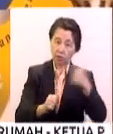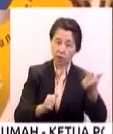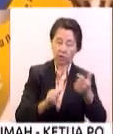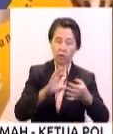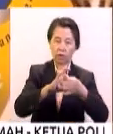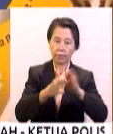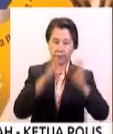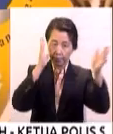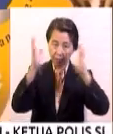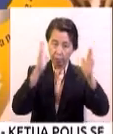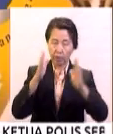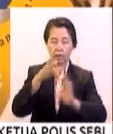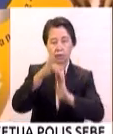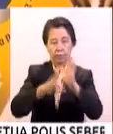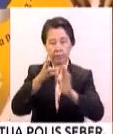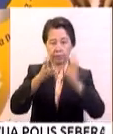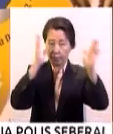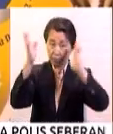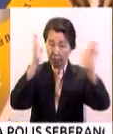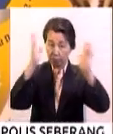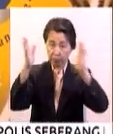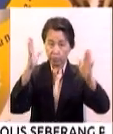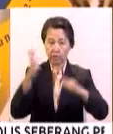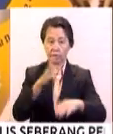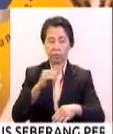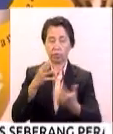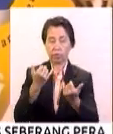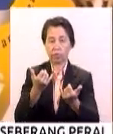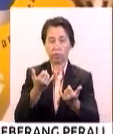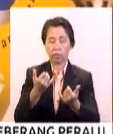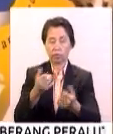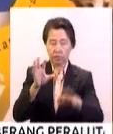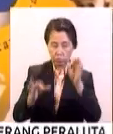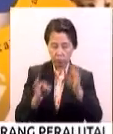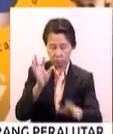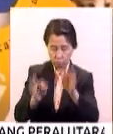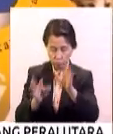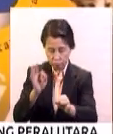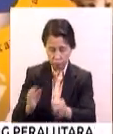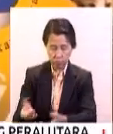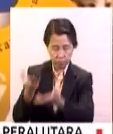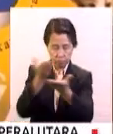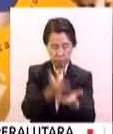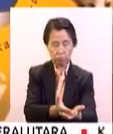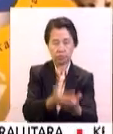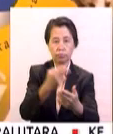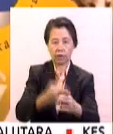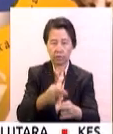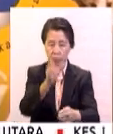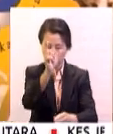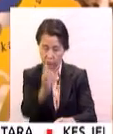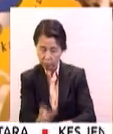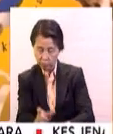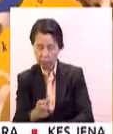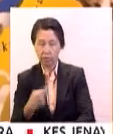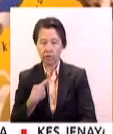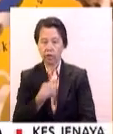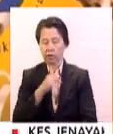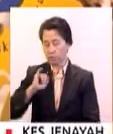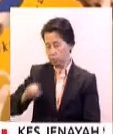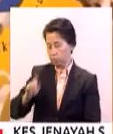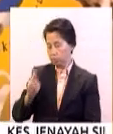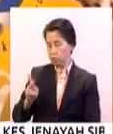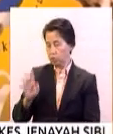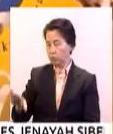Olimpik Malaysia dan Majlis Paralimpik Malaysia. Dan melalui pencalonan-pencalonan tersebut, kita mempunyai sebuah jawatankuasa pemilihan yang dilantik oleh